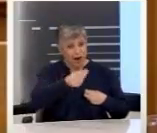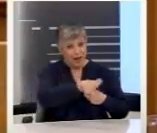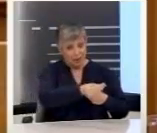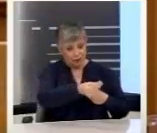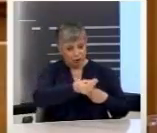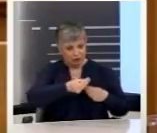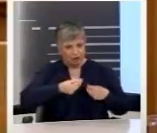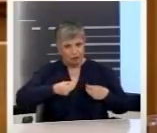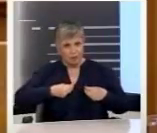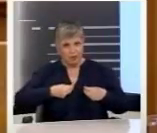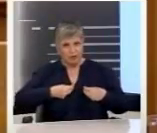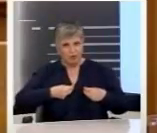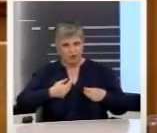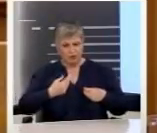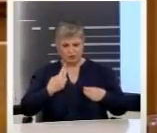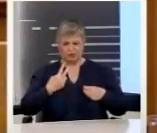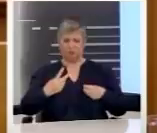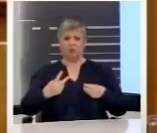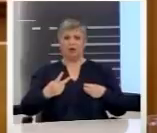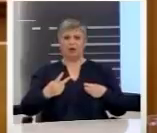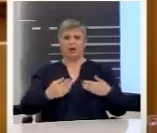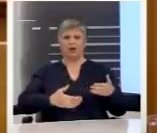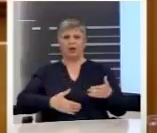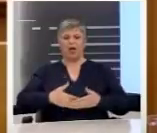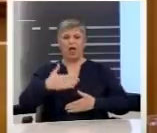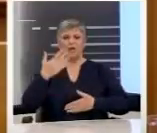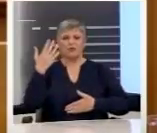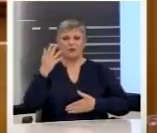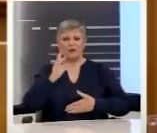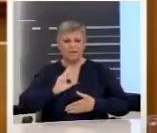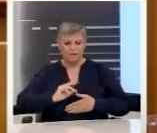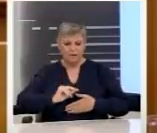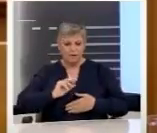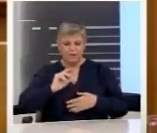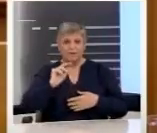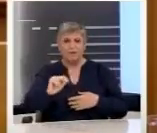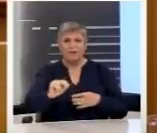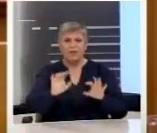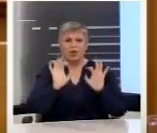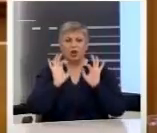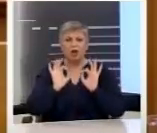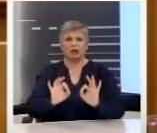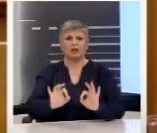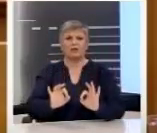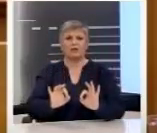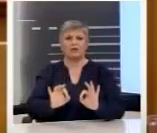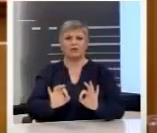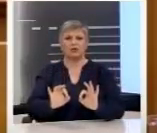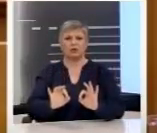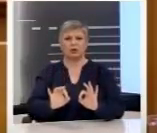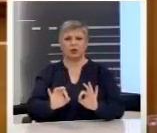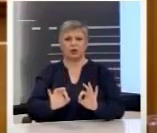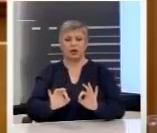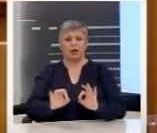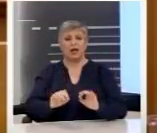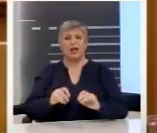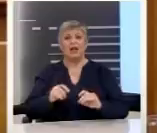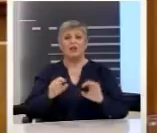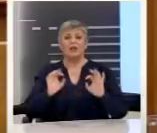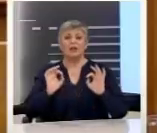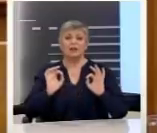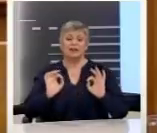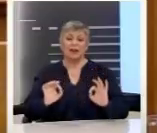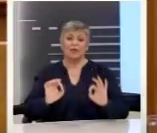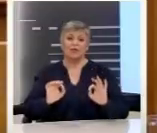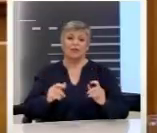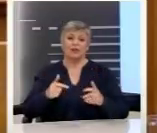καρφί. Φαντάζομαι ότι θα ψάξαν κι άλλες εφημερίδες για να το βγάλουν, προκειμένου να μην κατηγορηθούν ότι είναι ο όμιλος